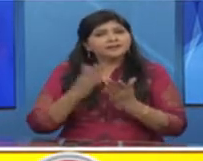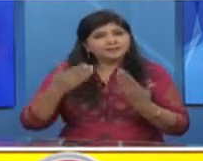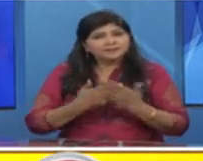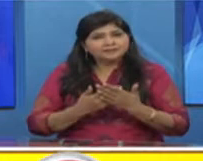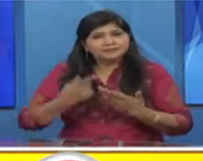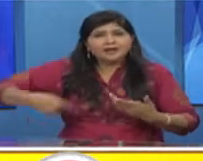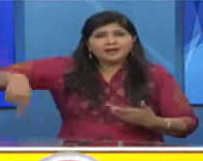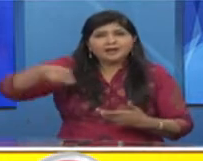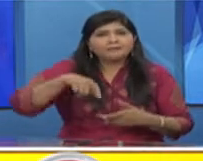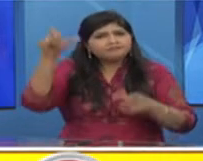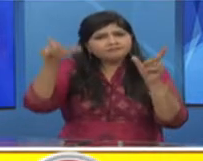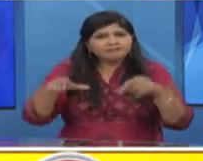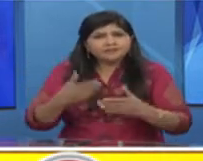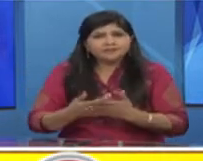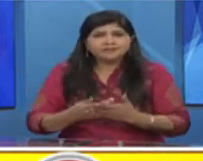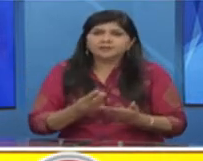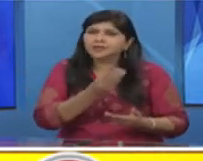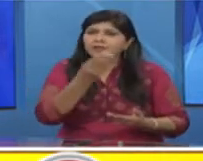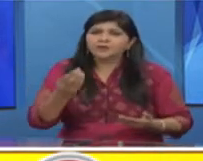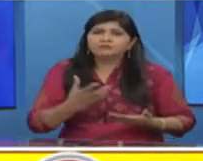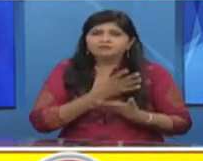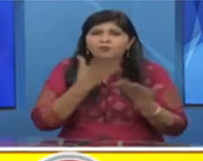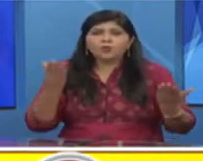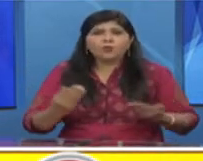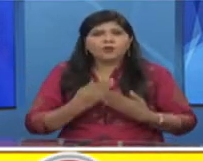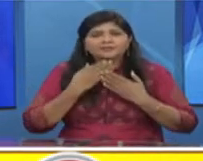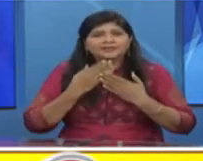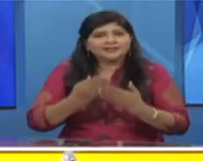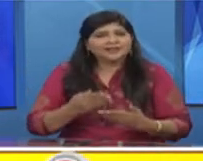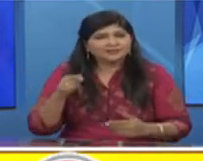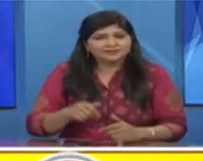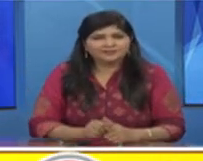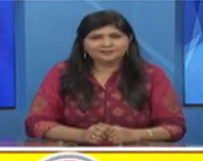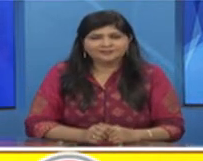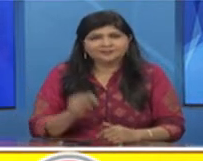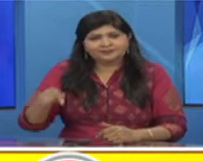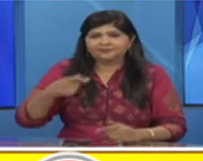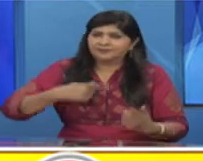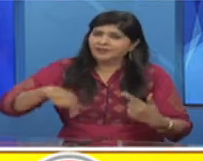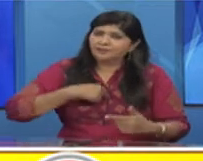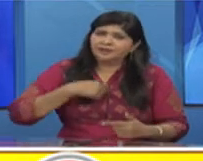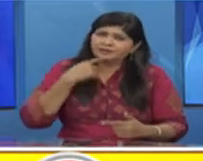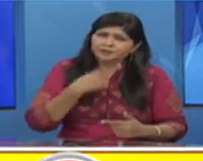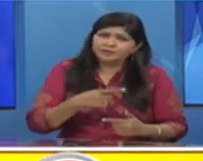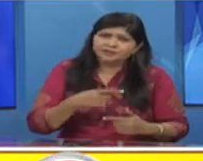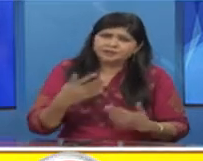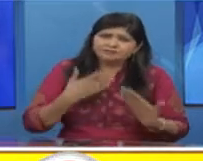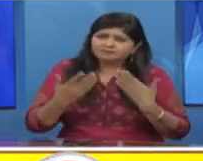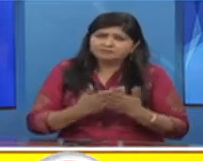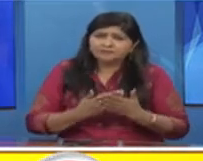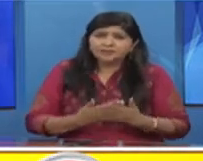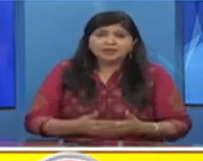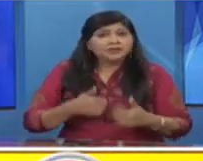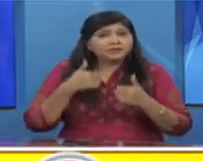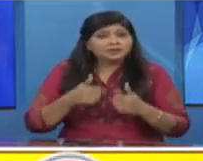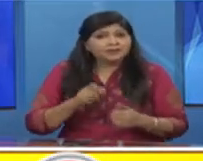आप सबको दीपावली की बहुत बहुत शुभकामनाएं। हमारे यहाँ कहा गया है, शुभम